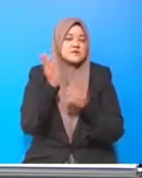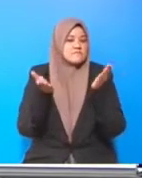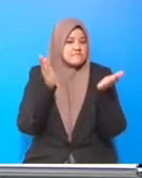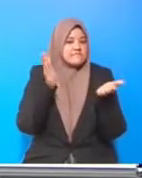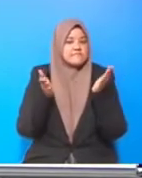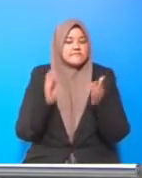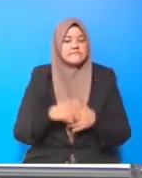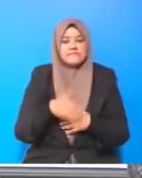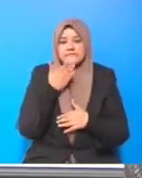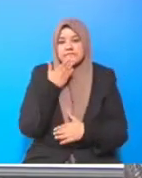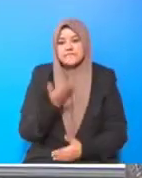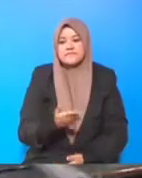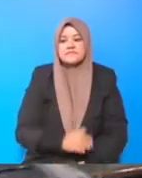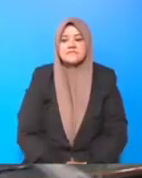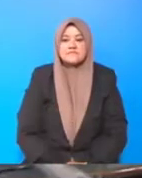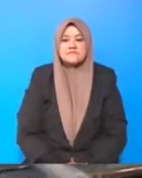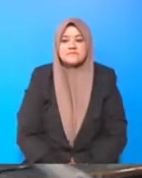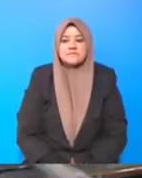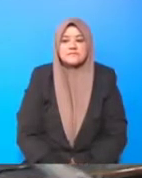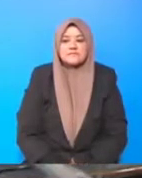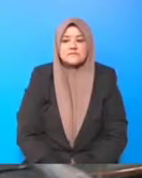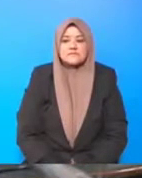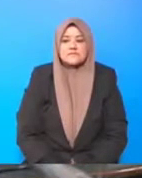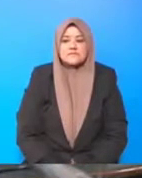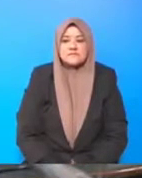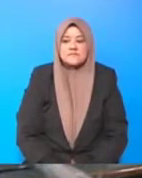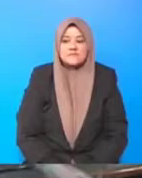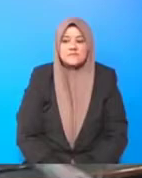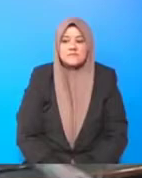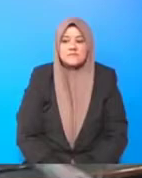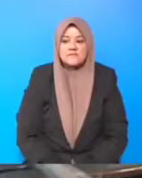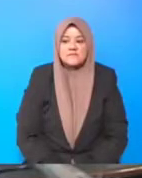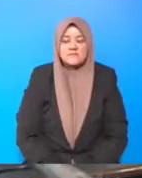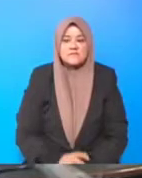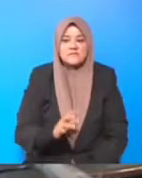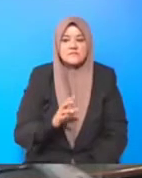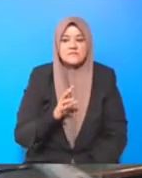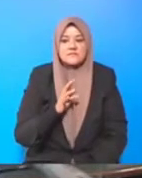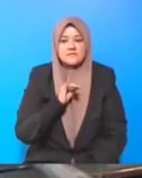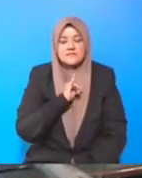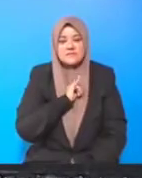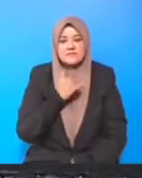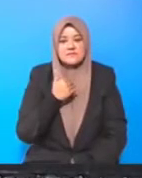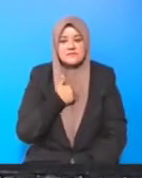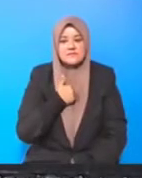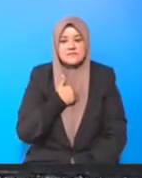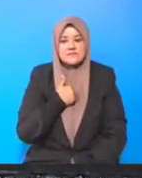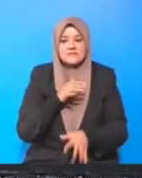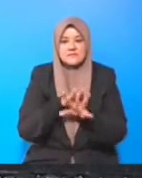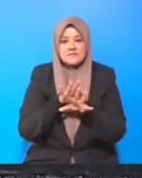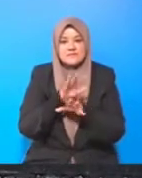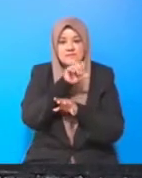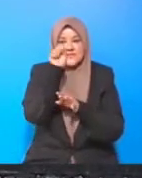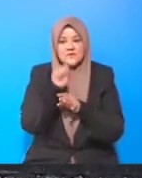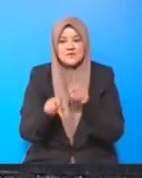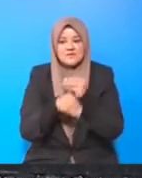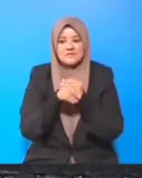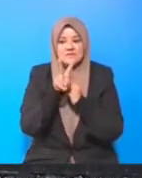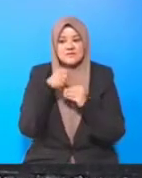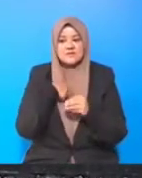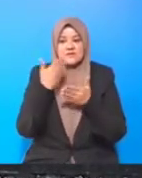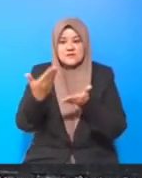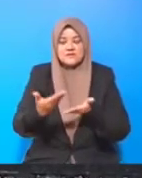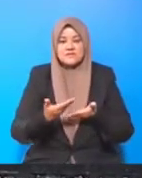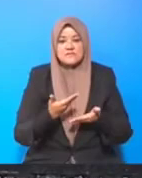mempertimbangkannya Masih saudara si putih saya ada Ramayana penyesalan Taman